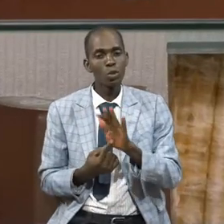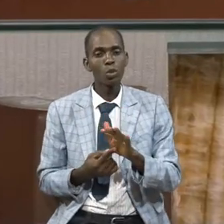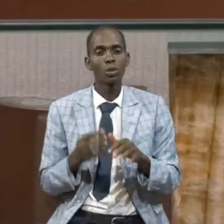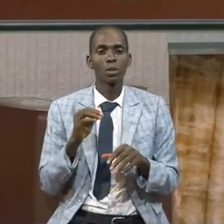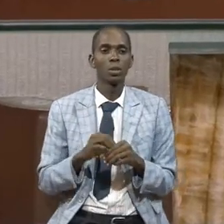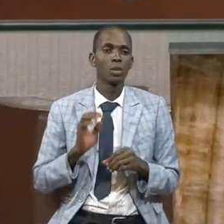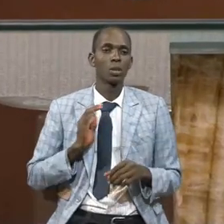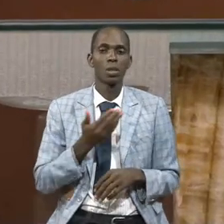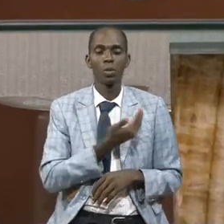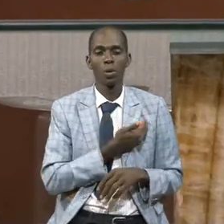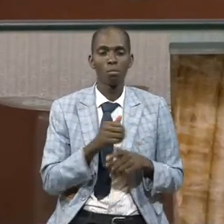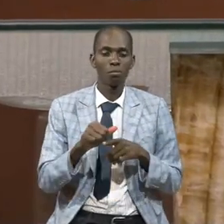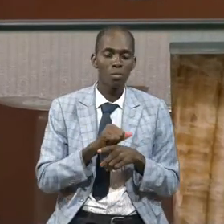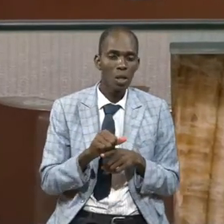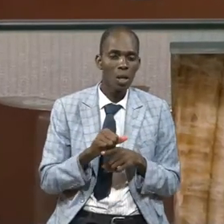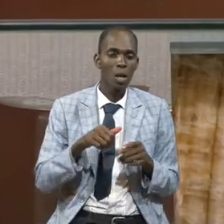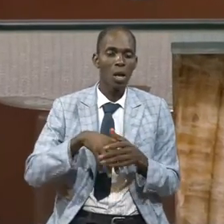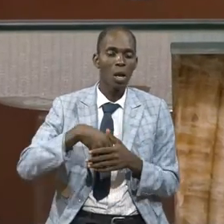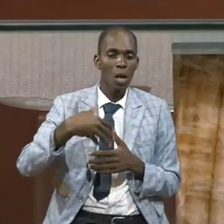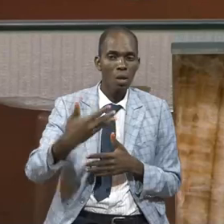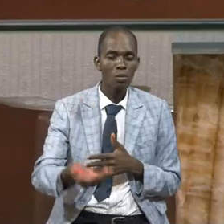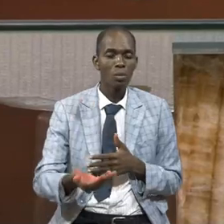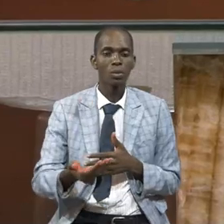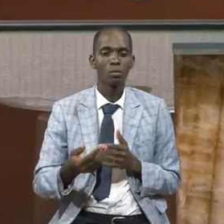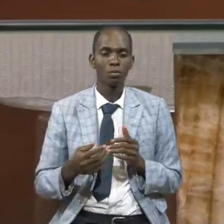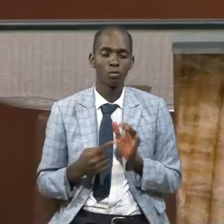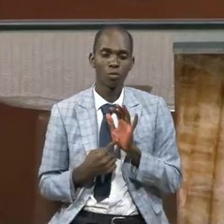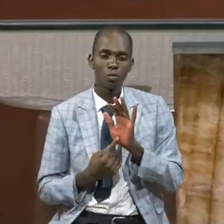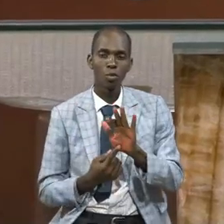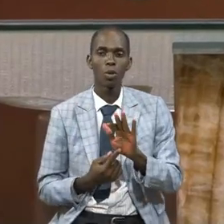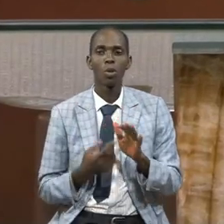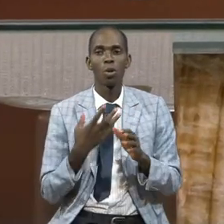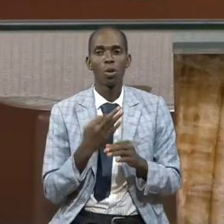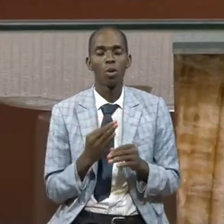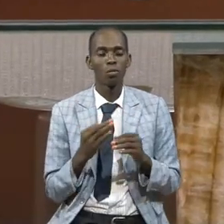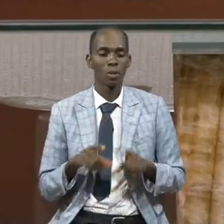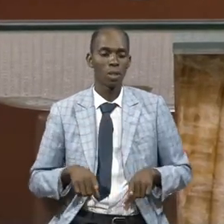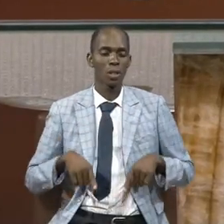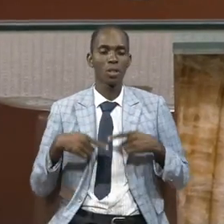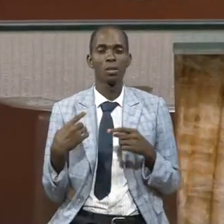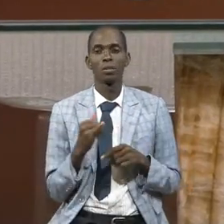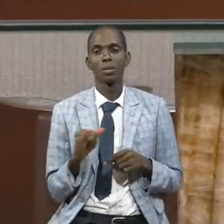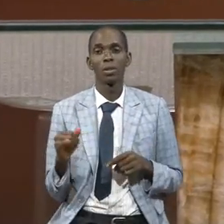cœur, ce que nous concevons dans le cœur, qui se manifeste par notre expression